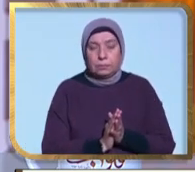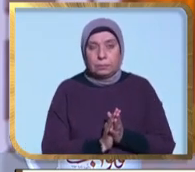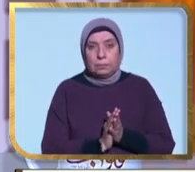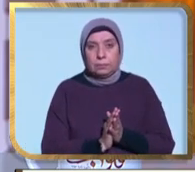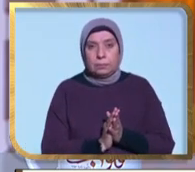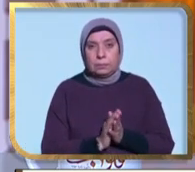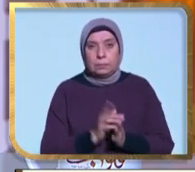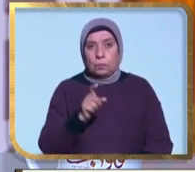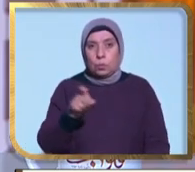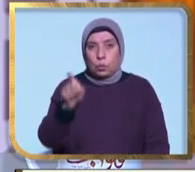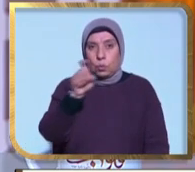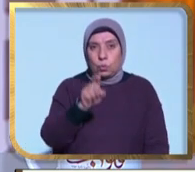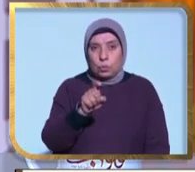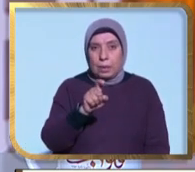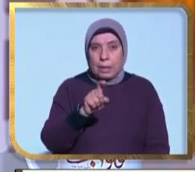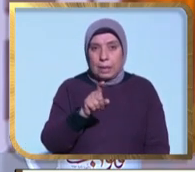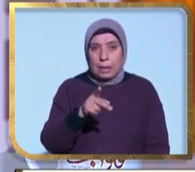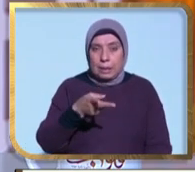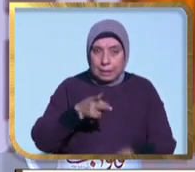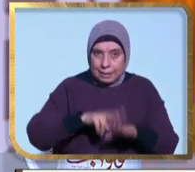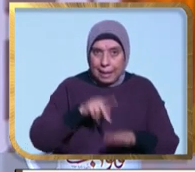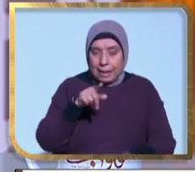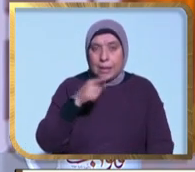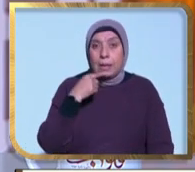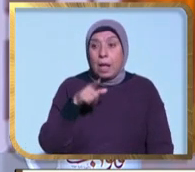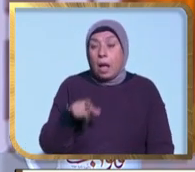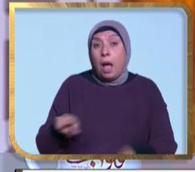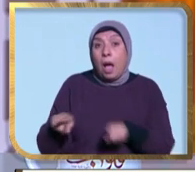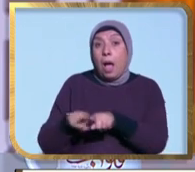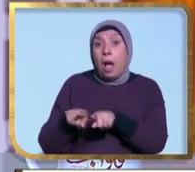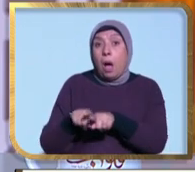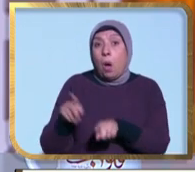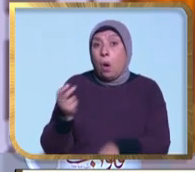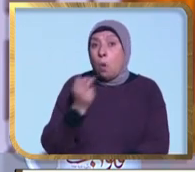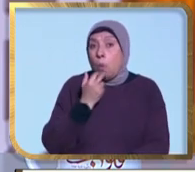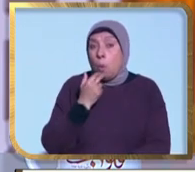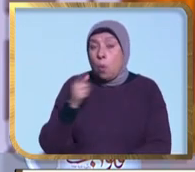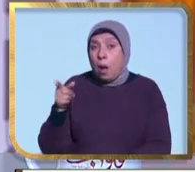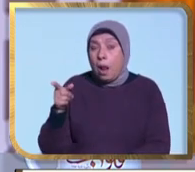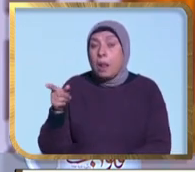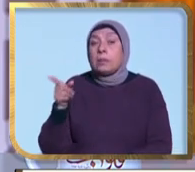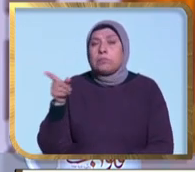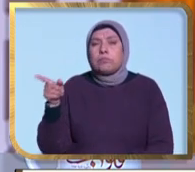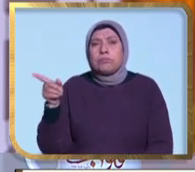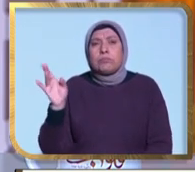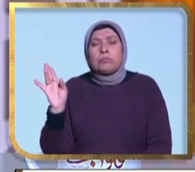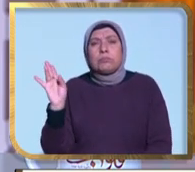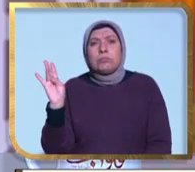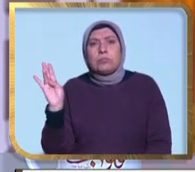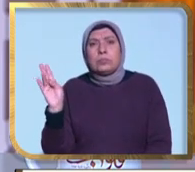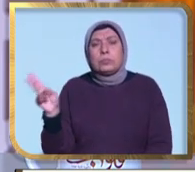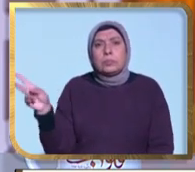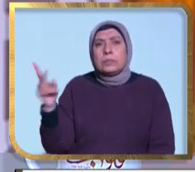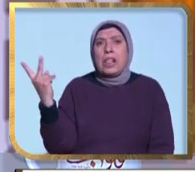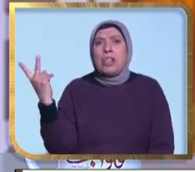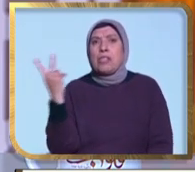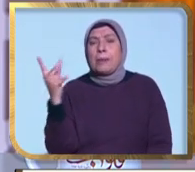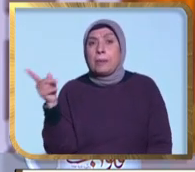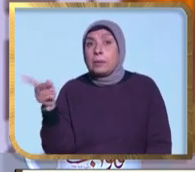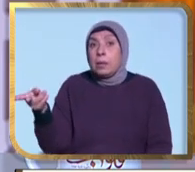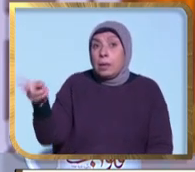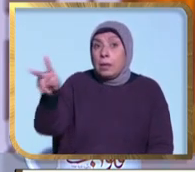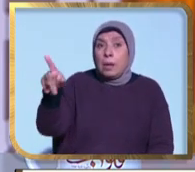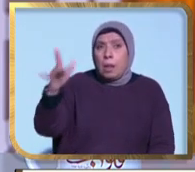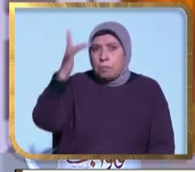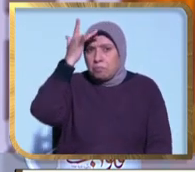ليها سؤال اخر ست ام محمد ان اخوها متجوز على اختها على زوجته زوجه اخرى وعنده منها اربع